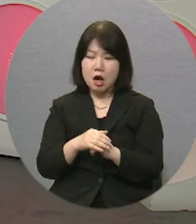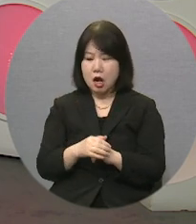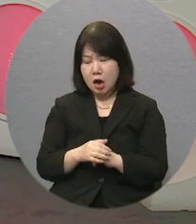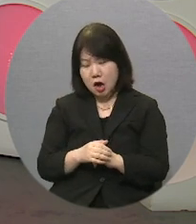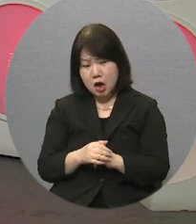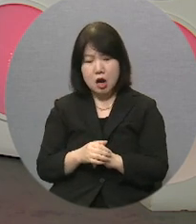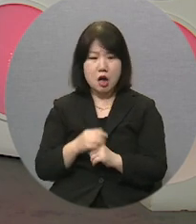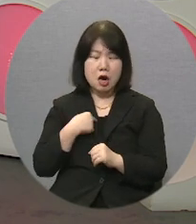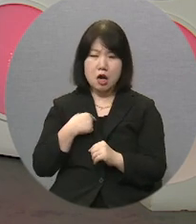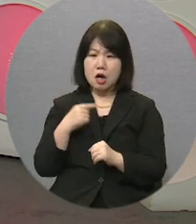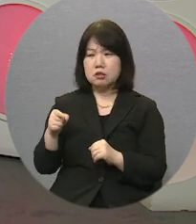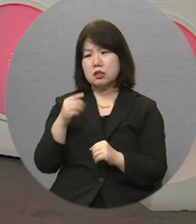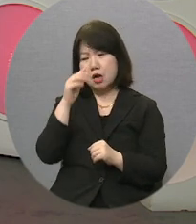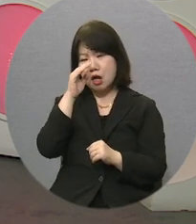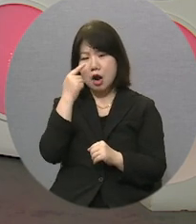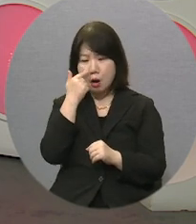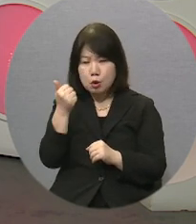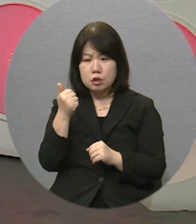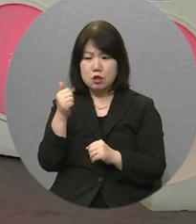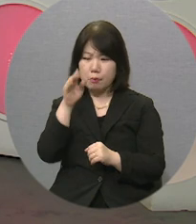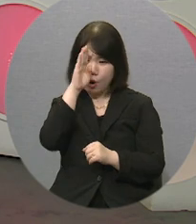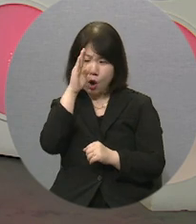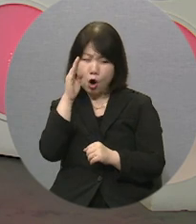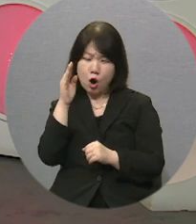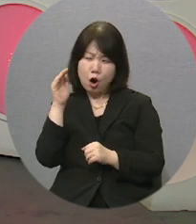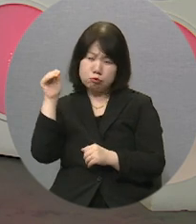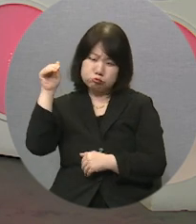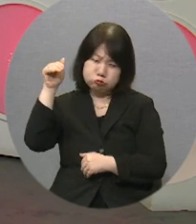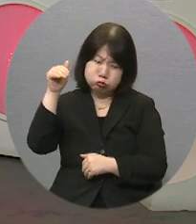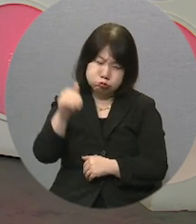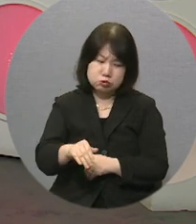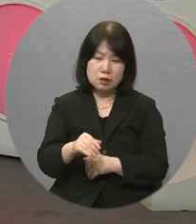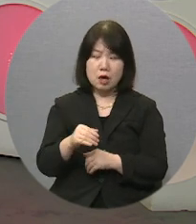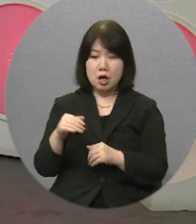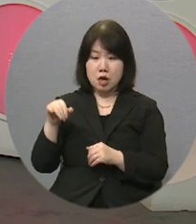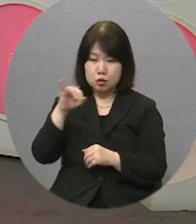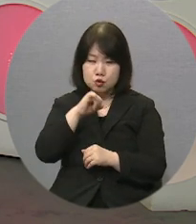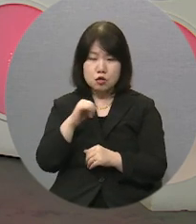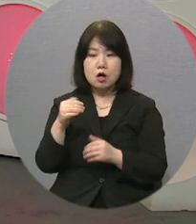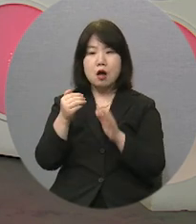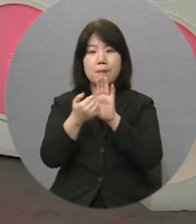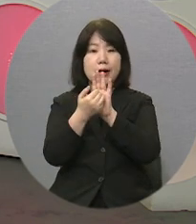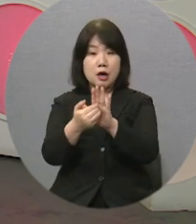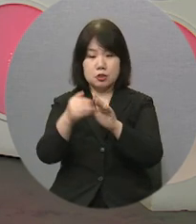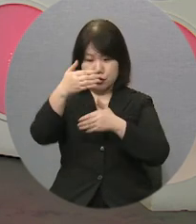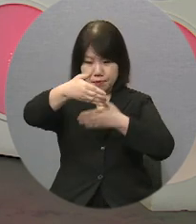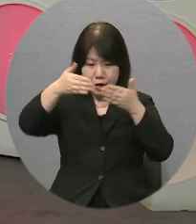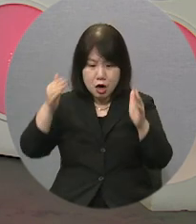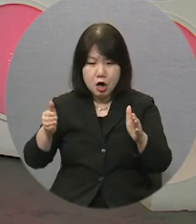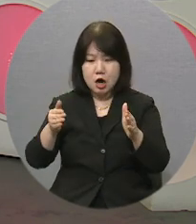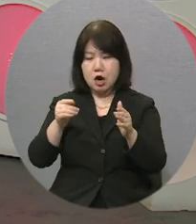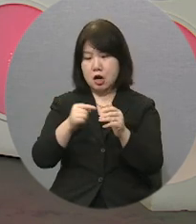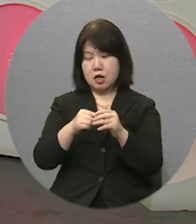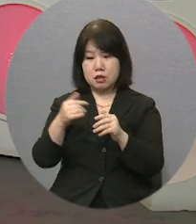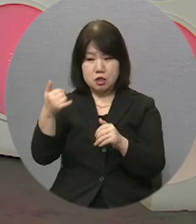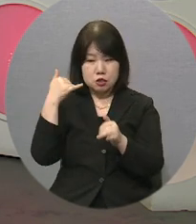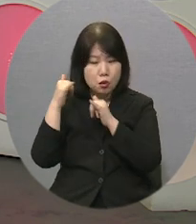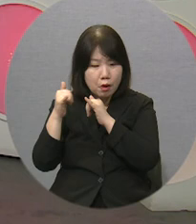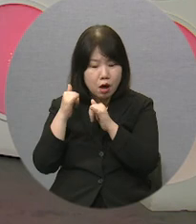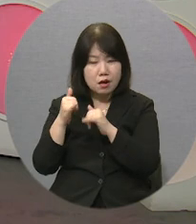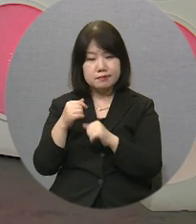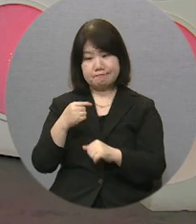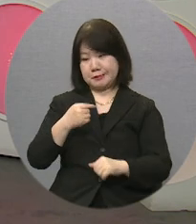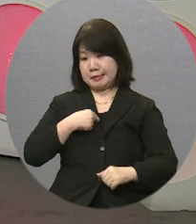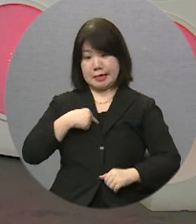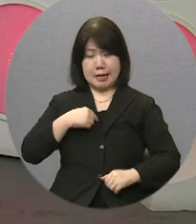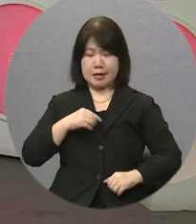하지만 아버지 상태는 빠르게 악화되었고 묵윤실에 들어간 아버지는 전화로 이